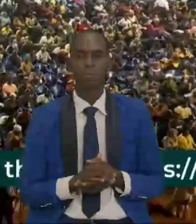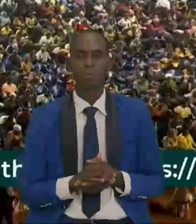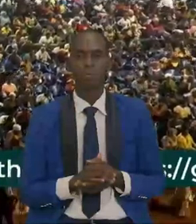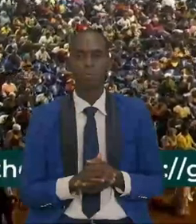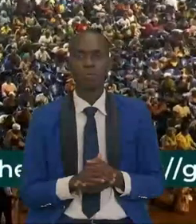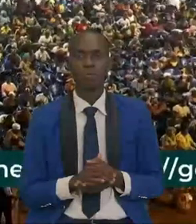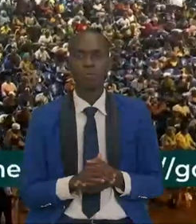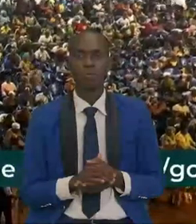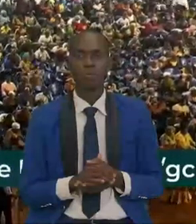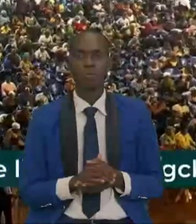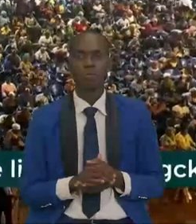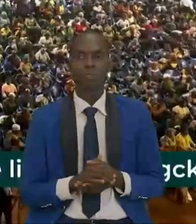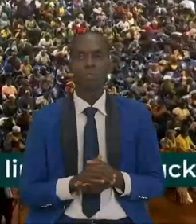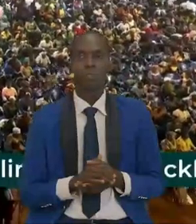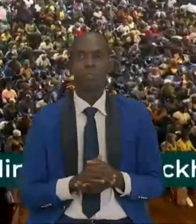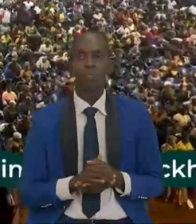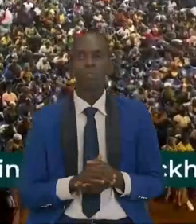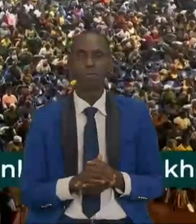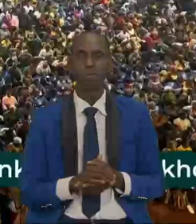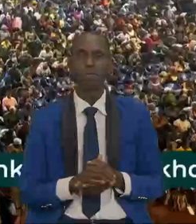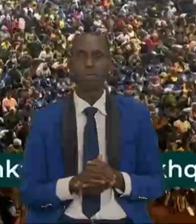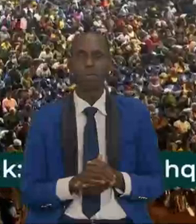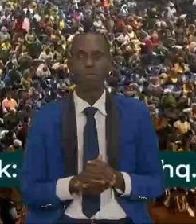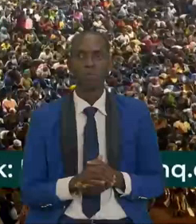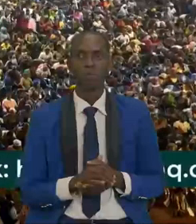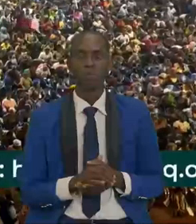de faire la prière de guérison et de délivrance.